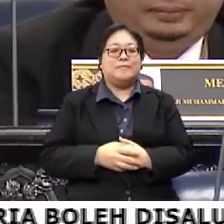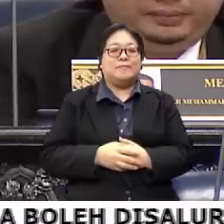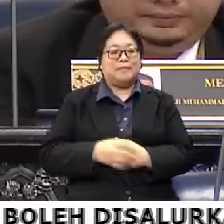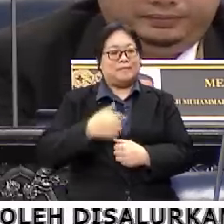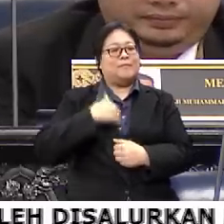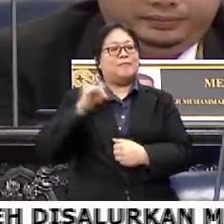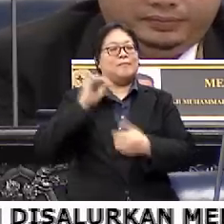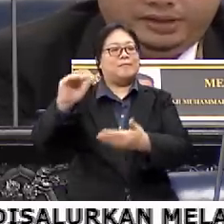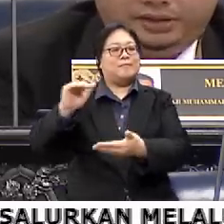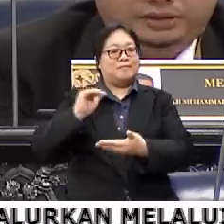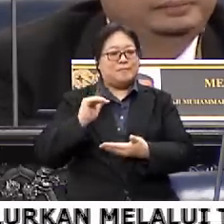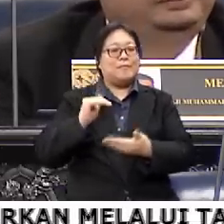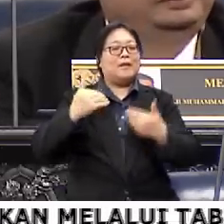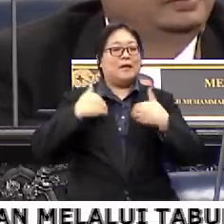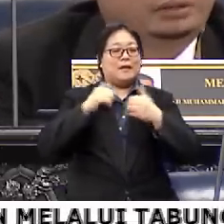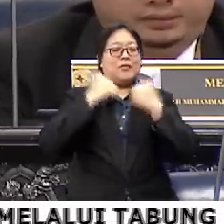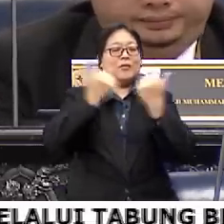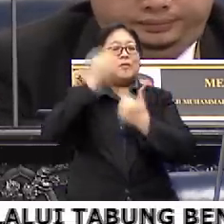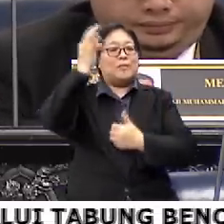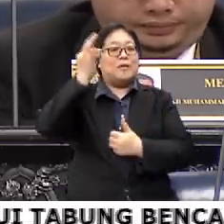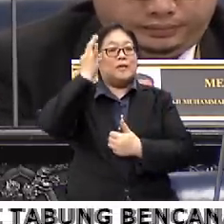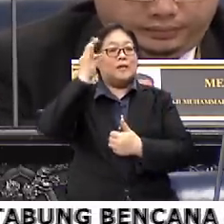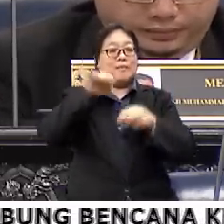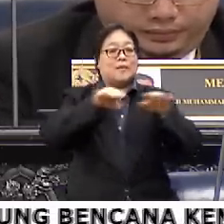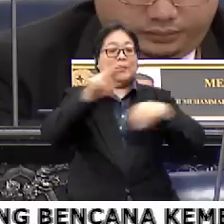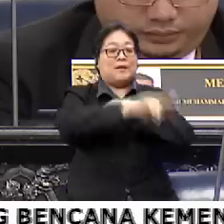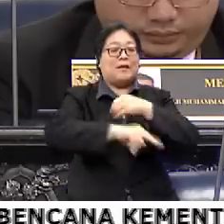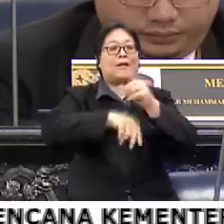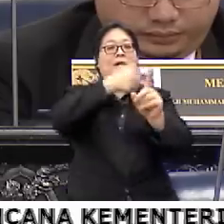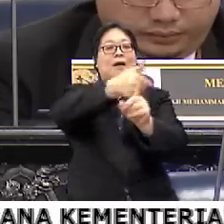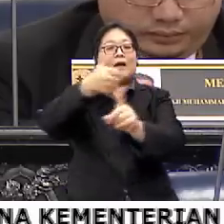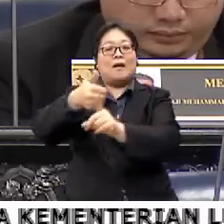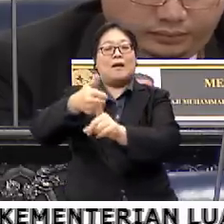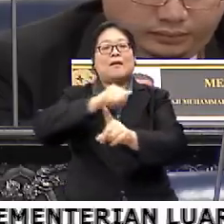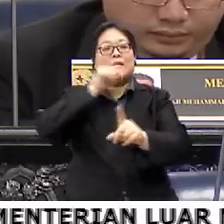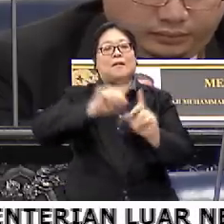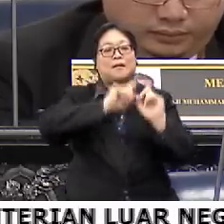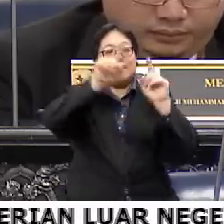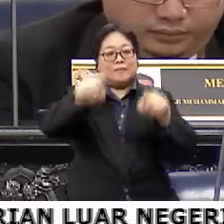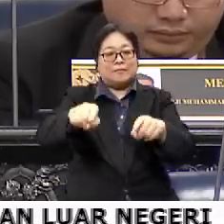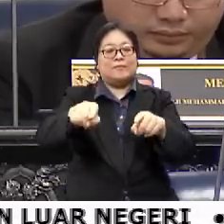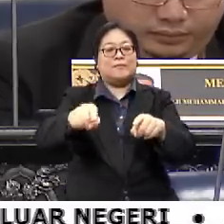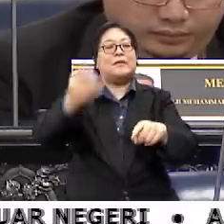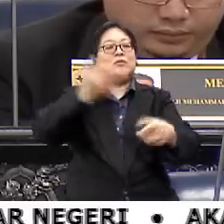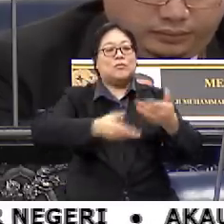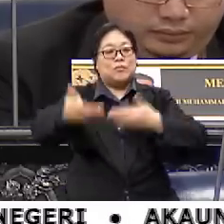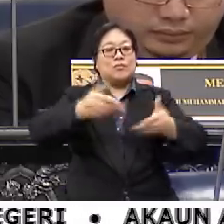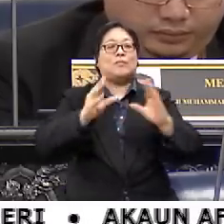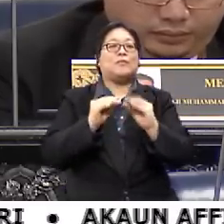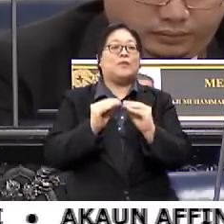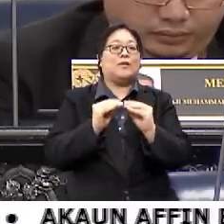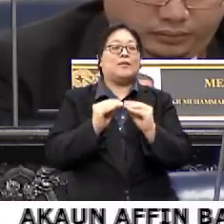Saya juga dimaklumkan ada agensi persekutuan di negeri yang telah diarahkan untuk tidak menghadiri apa-apa jemputan